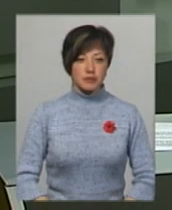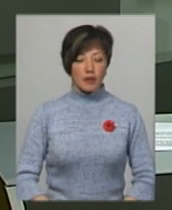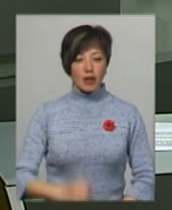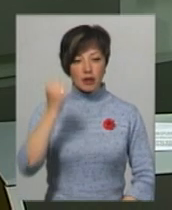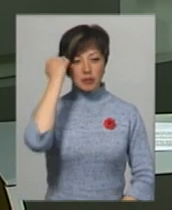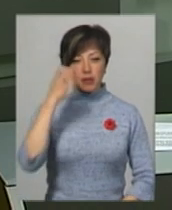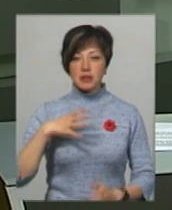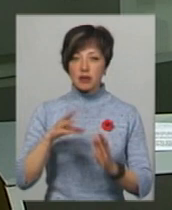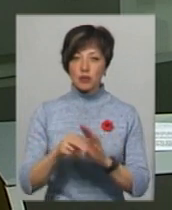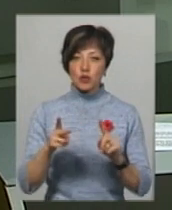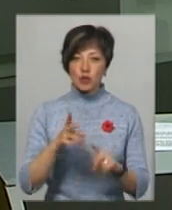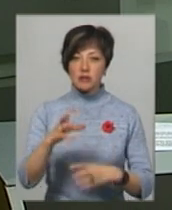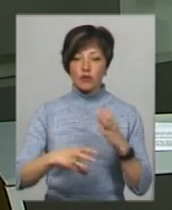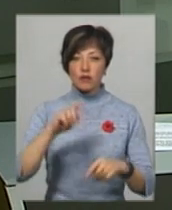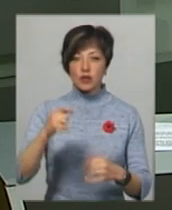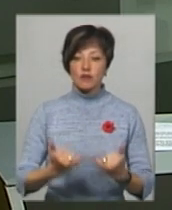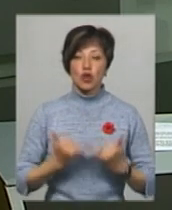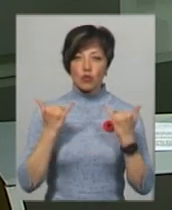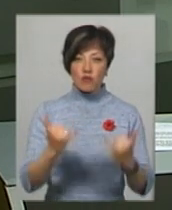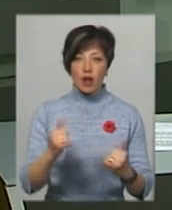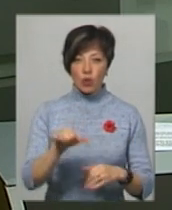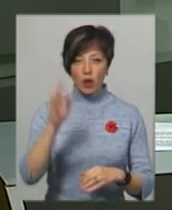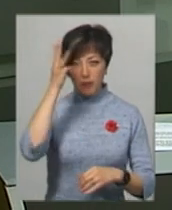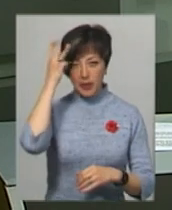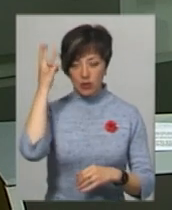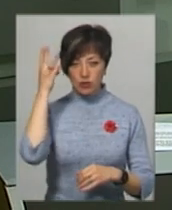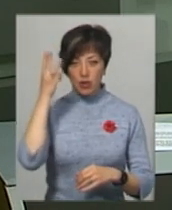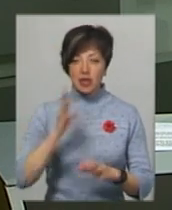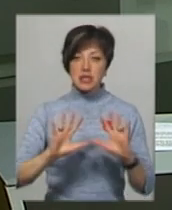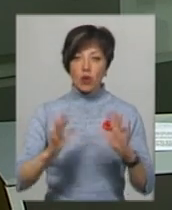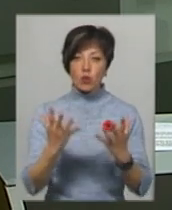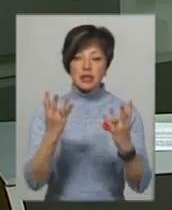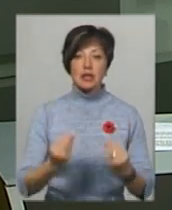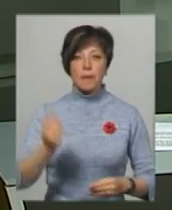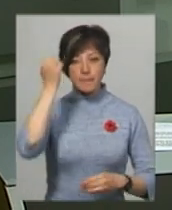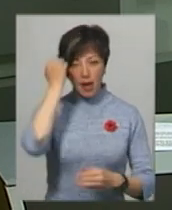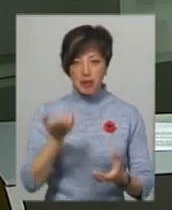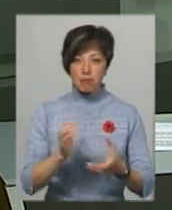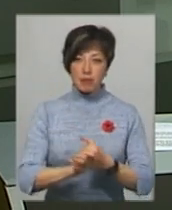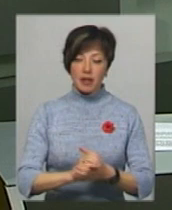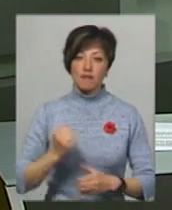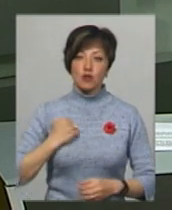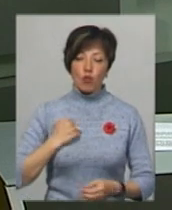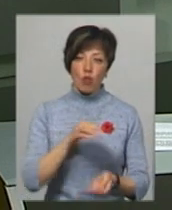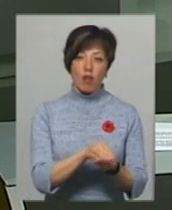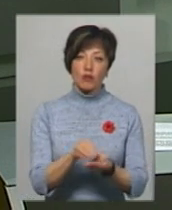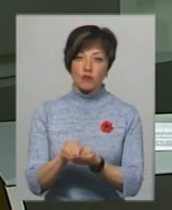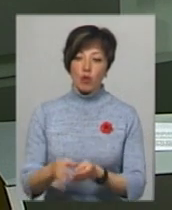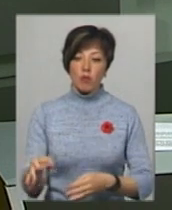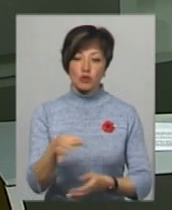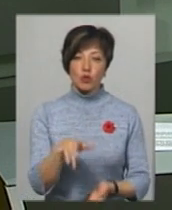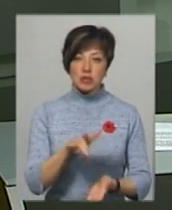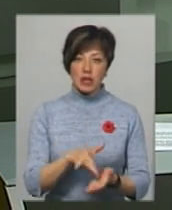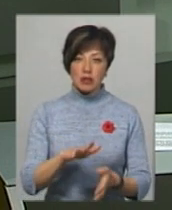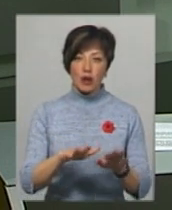Пам'ять загиблих у Другій світовій війні сьогодні вшанували у Хмельницькому. З нагоди Дня пам'яті та примирення на військовому кладовищі обласного